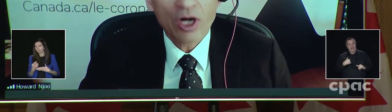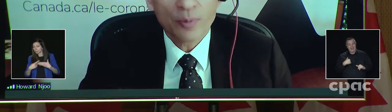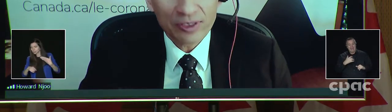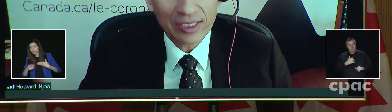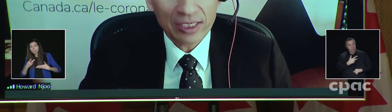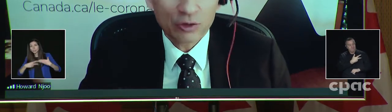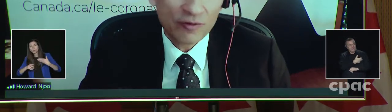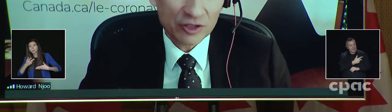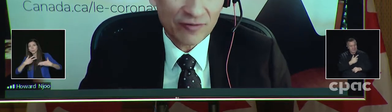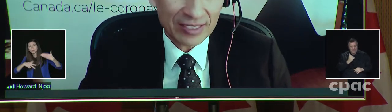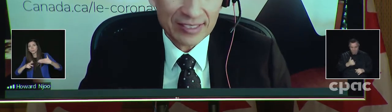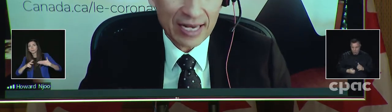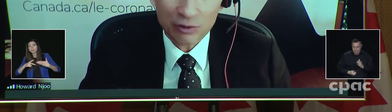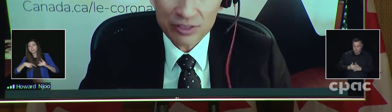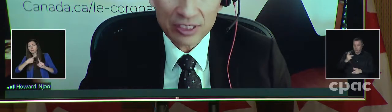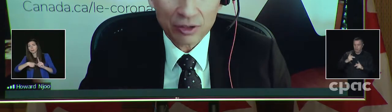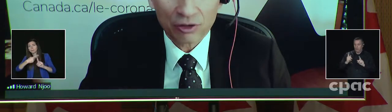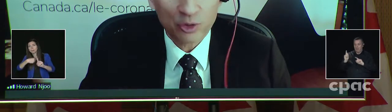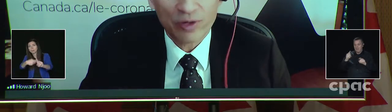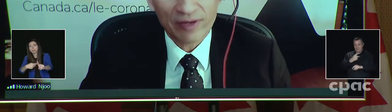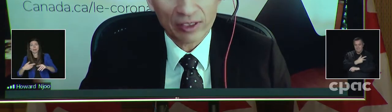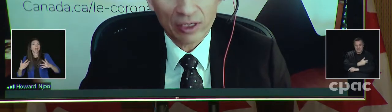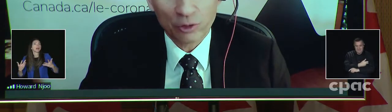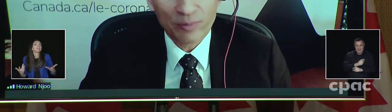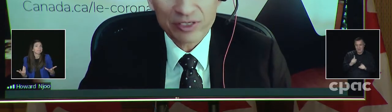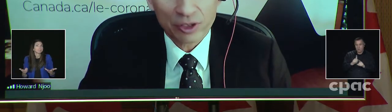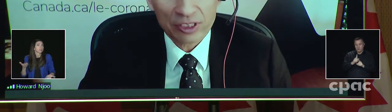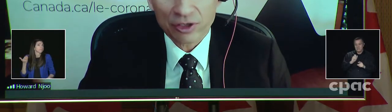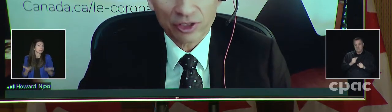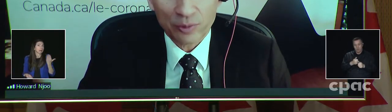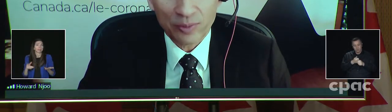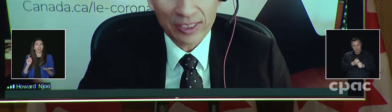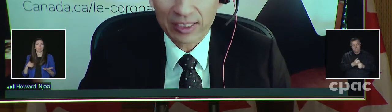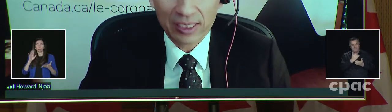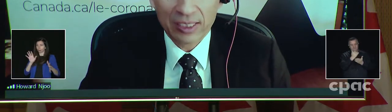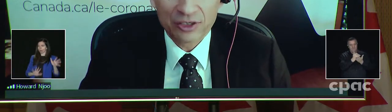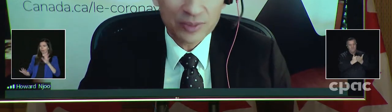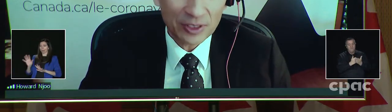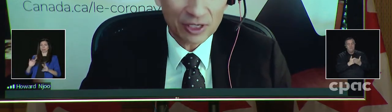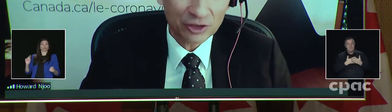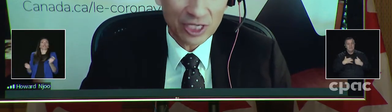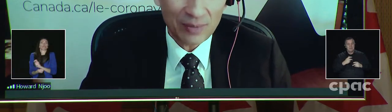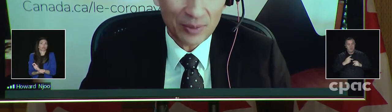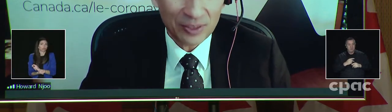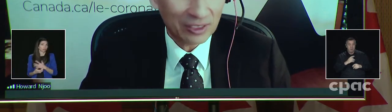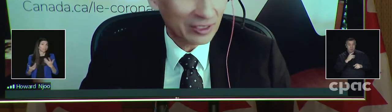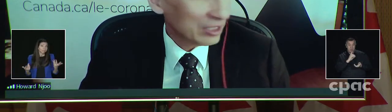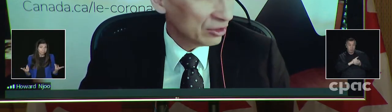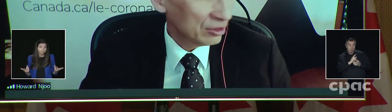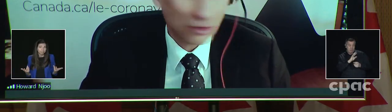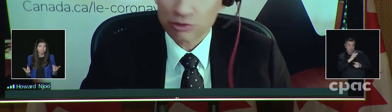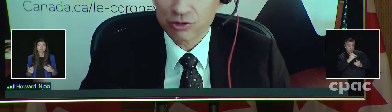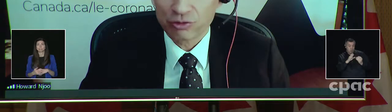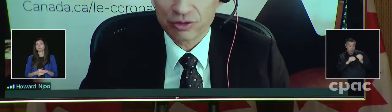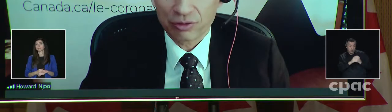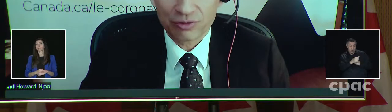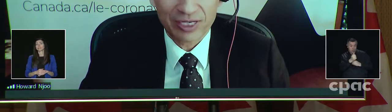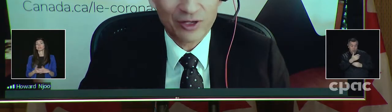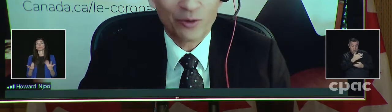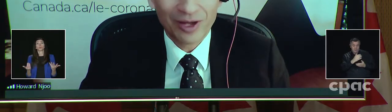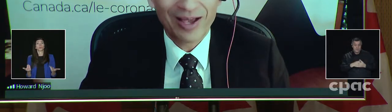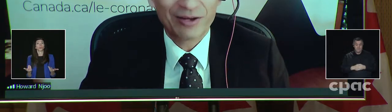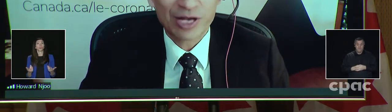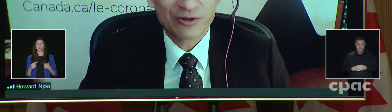vaccins, augmenter la couverture vaccinale et aussi continuer avec nos mesures de santé publique. Je ne sais pas, Dr. Tam, peut-être quelque chose d'autre